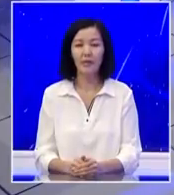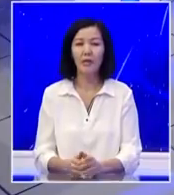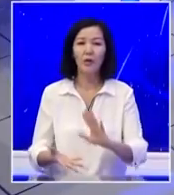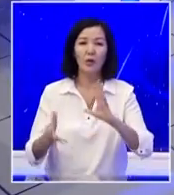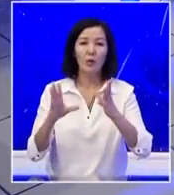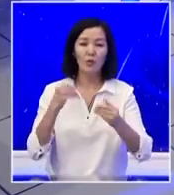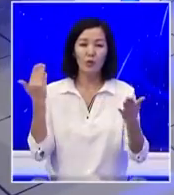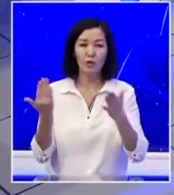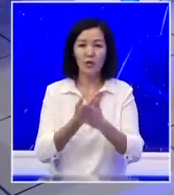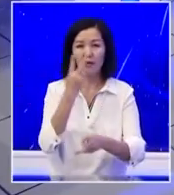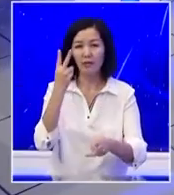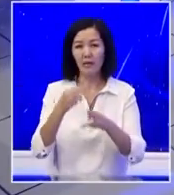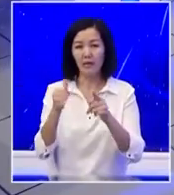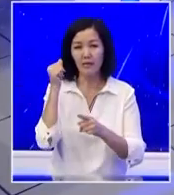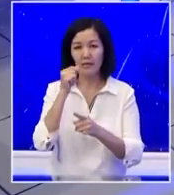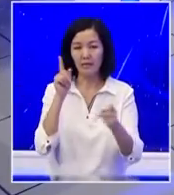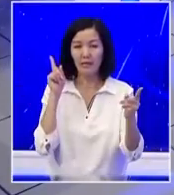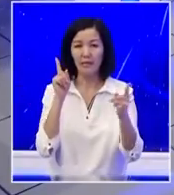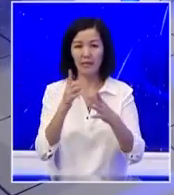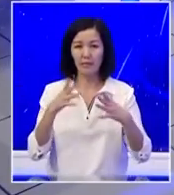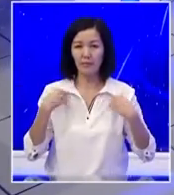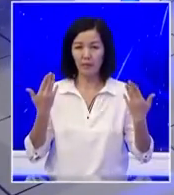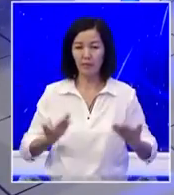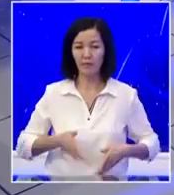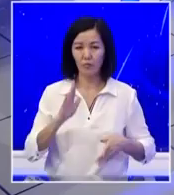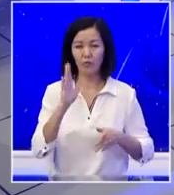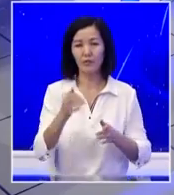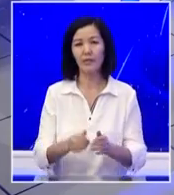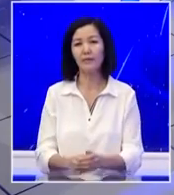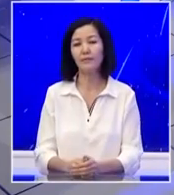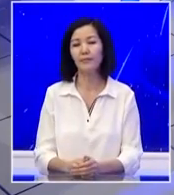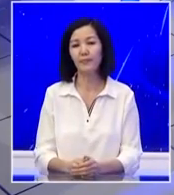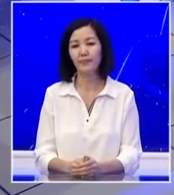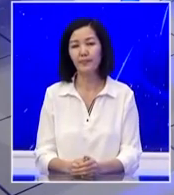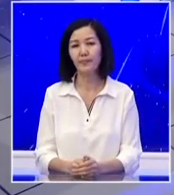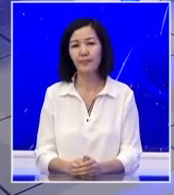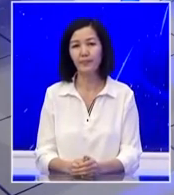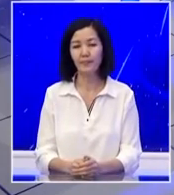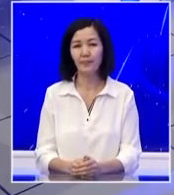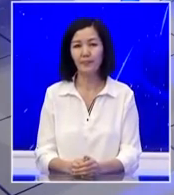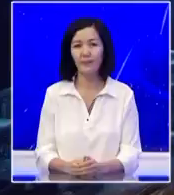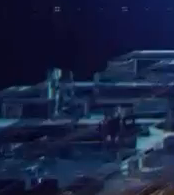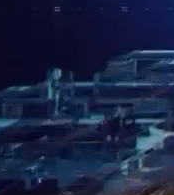Қадірменді көрермен, бүгінгі айтар ақпарат осы. Біз өздеріңізбен келер күні эфирде қауышамыз. Аман сау болыңыздар.